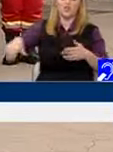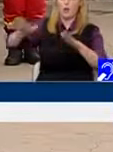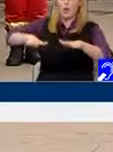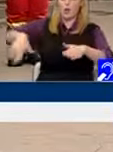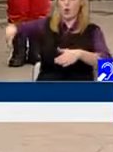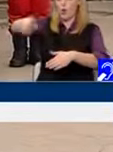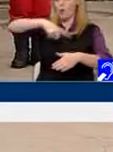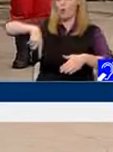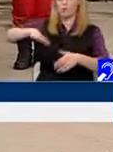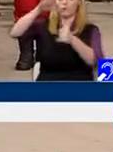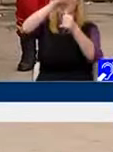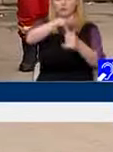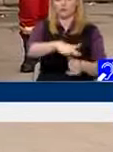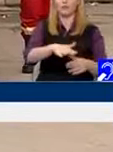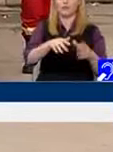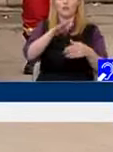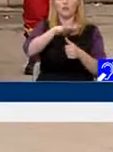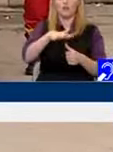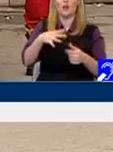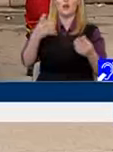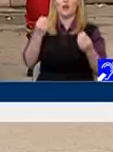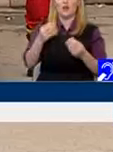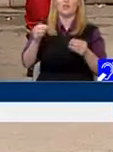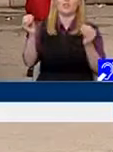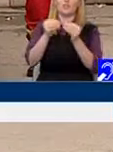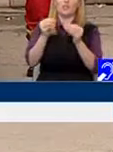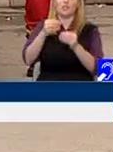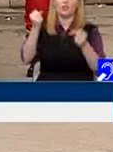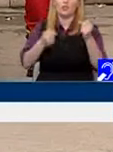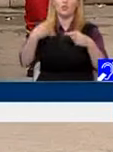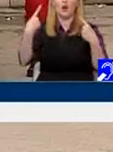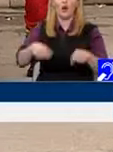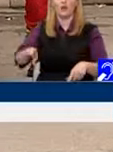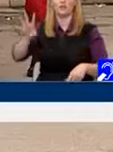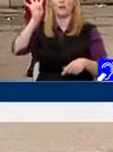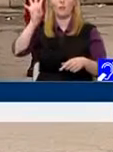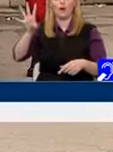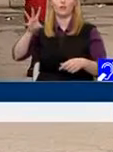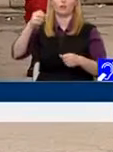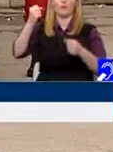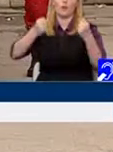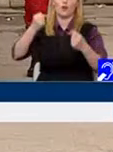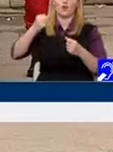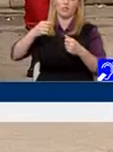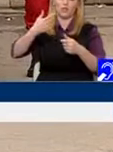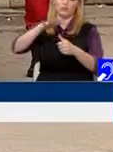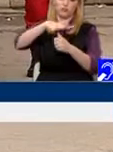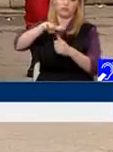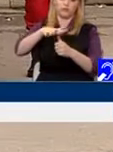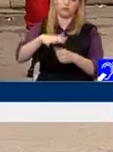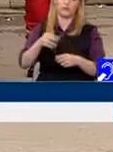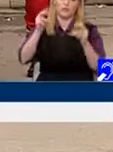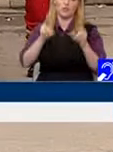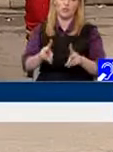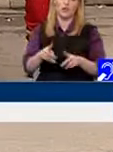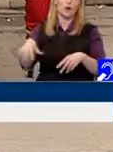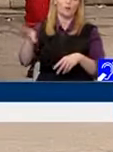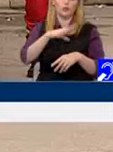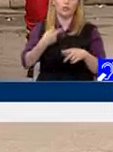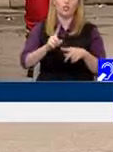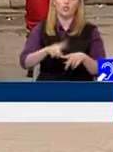elicopterului, cu încă 10 ambulanțe SMURD și alte 4 autospeciale pentru descarcerare. Pentru toate